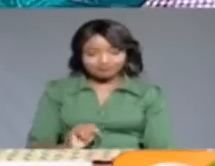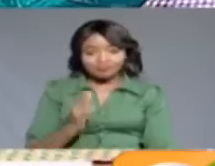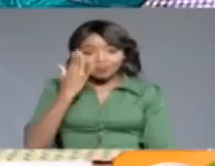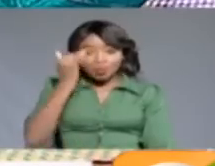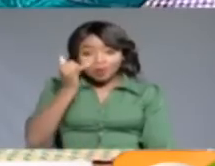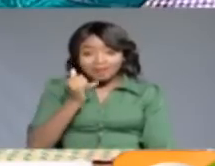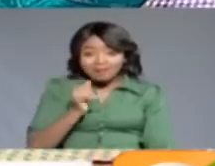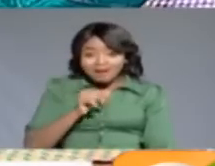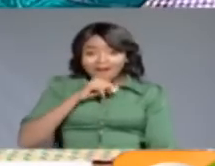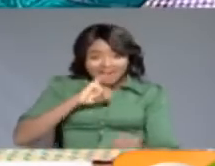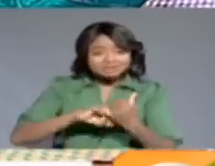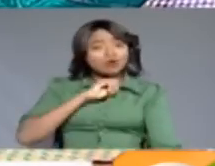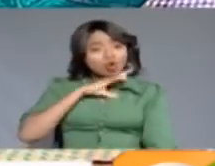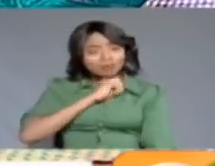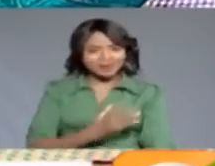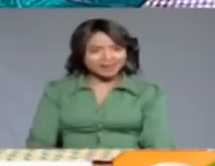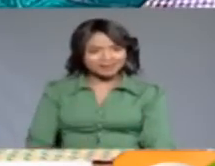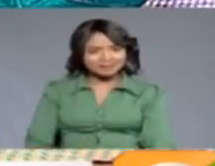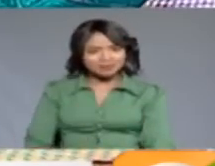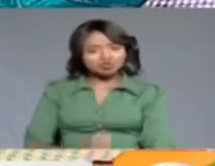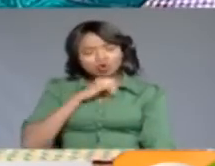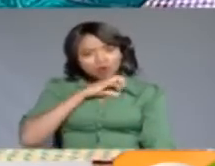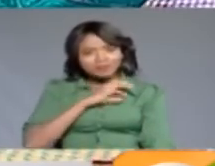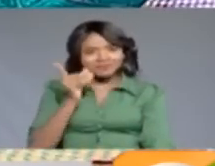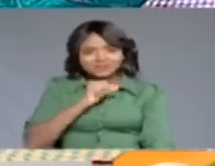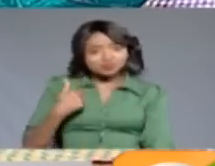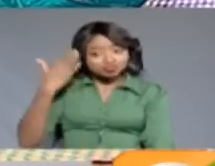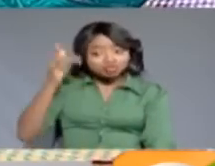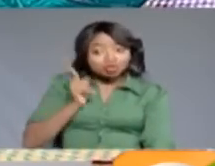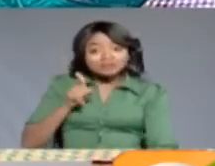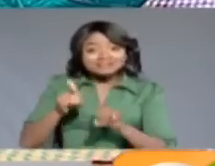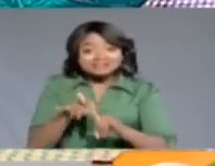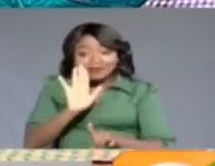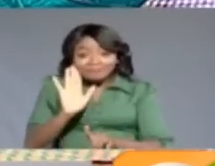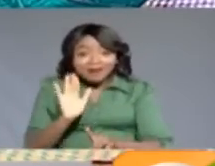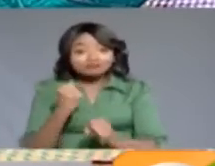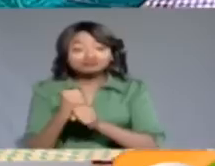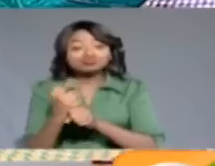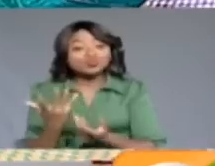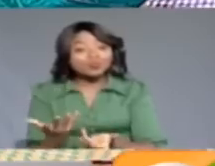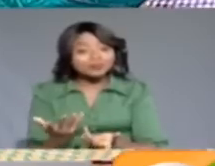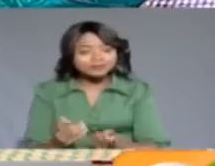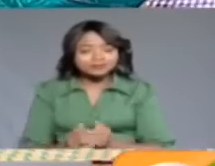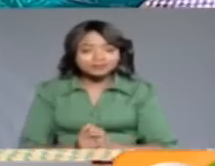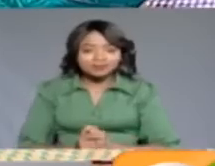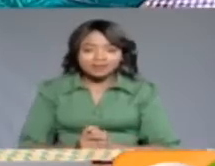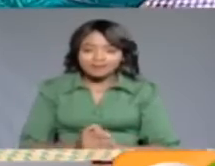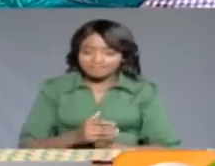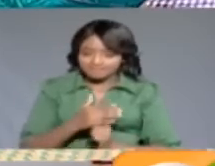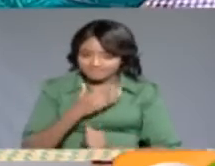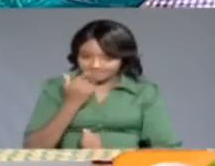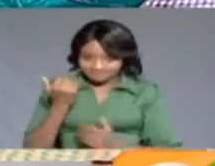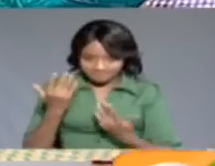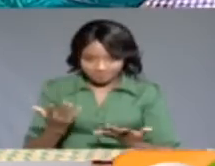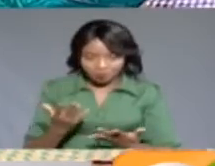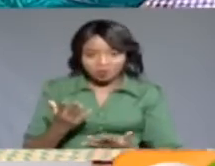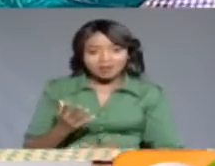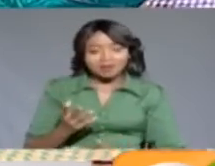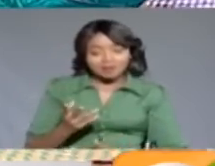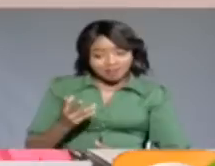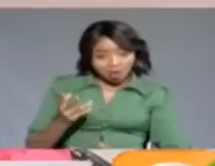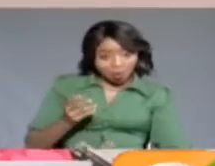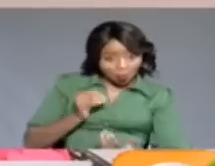bwana analalamika, hatujui alienda kivipi. Lakini nataka kusema kwamba mama yoyote akiwa ndani ya nyumba na ako na